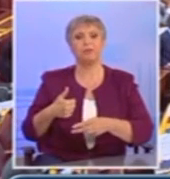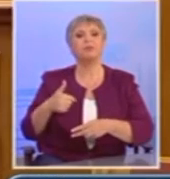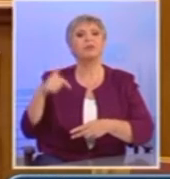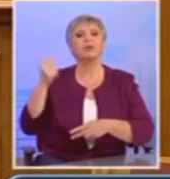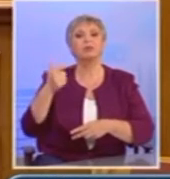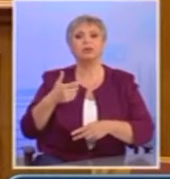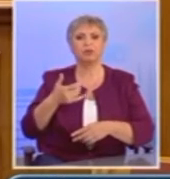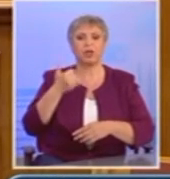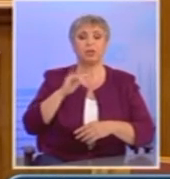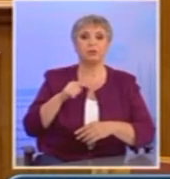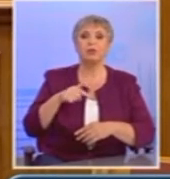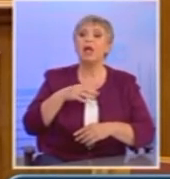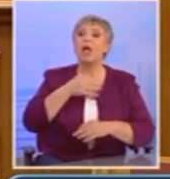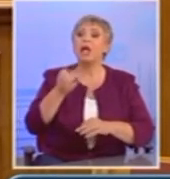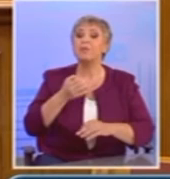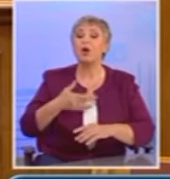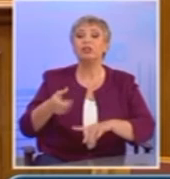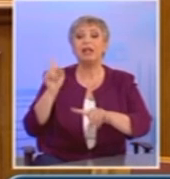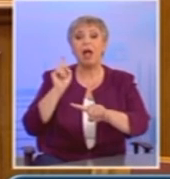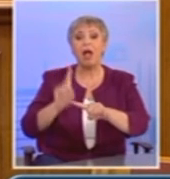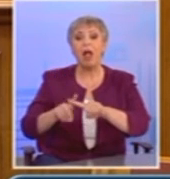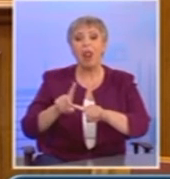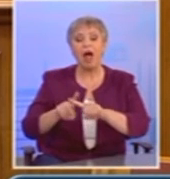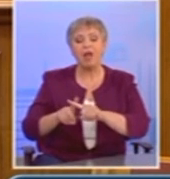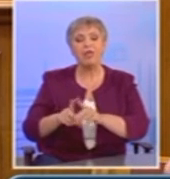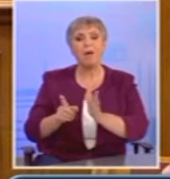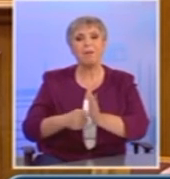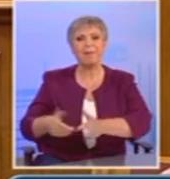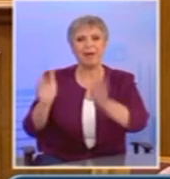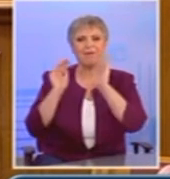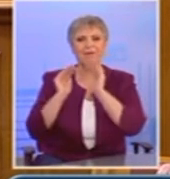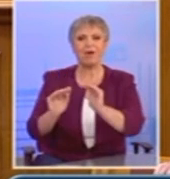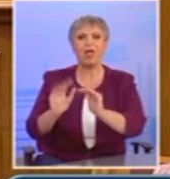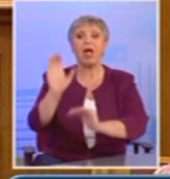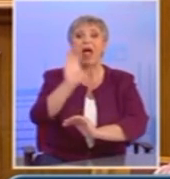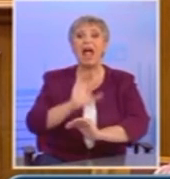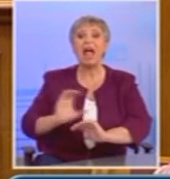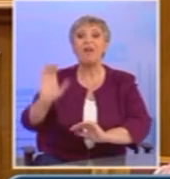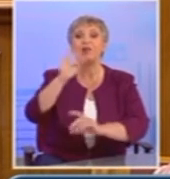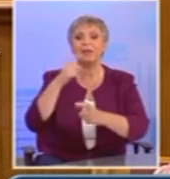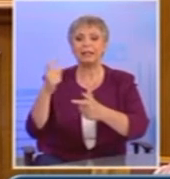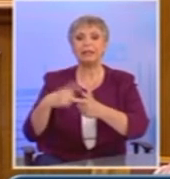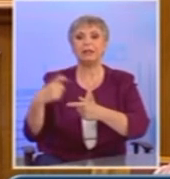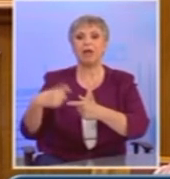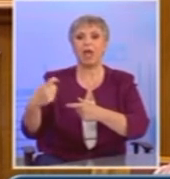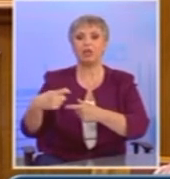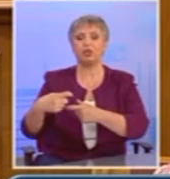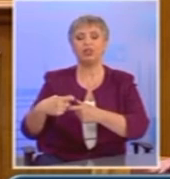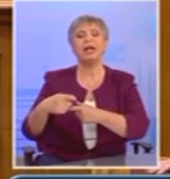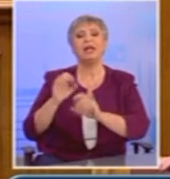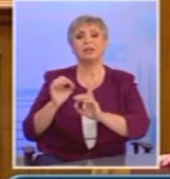τόνισε «Η παραμονή της Ελλάδας στο ευρώ και στην Ευρωπαϊκή Ένωση αποτελεί ένα γεωστρατηγικό